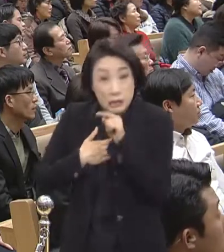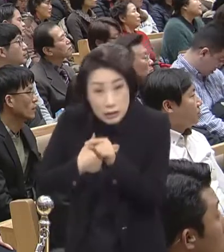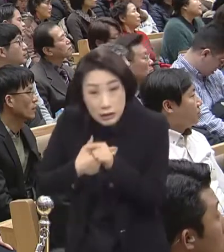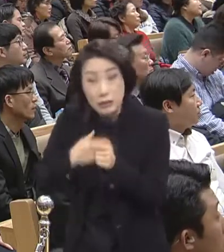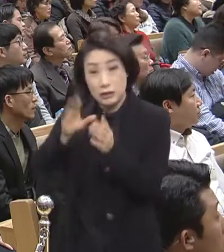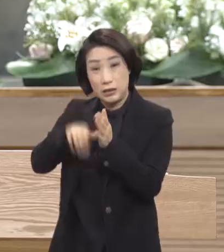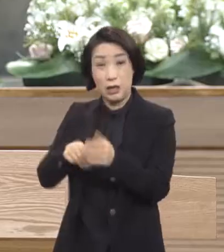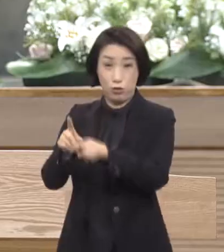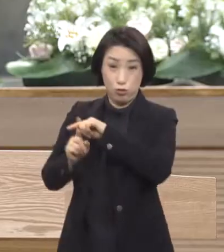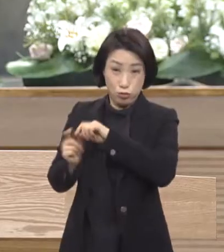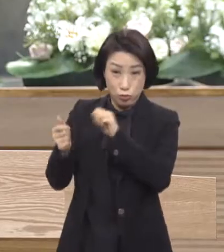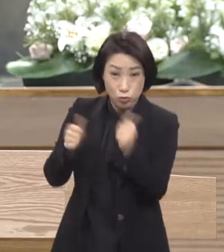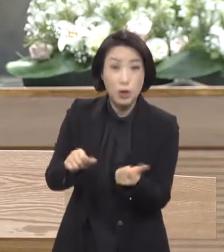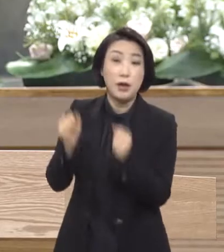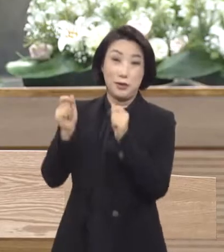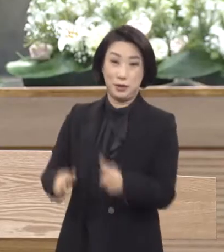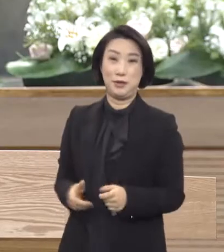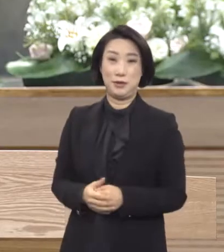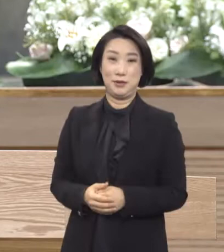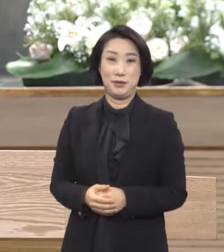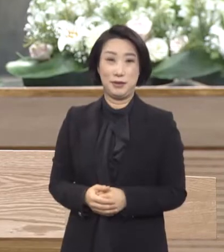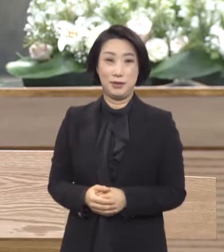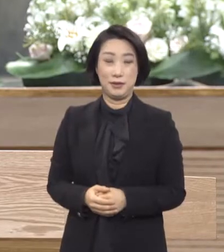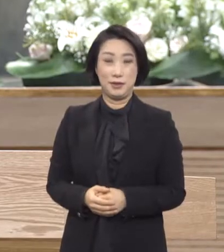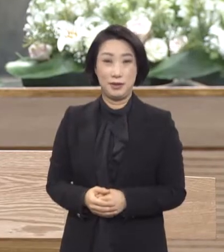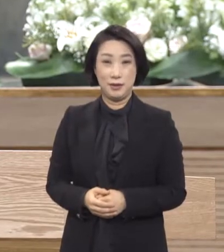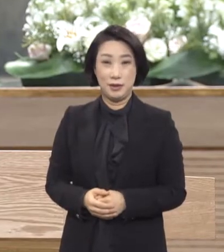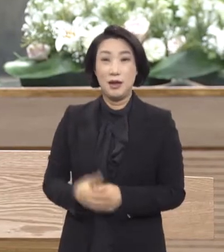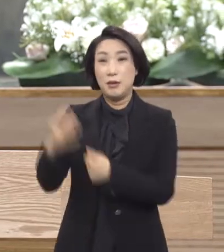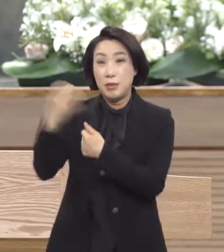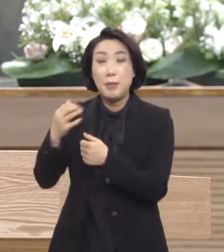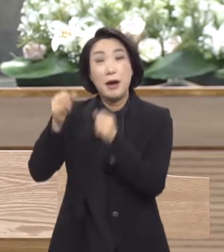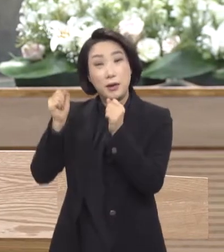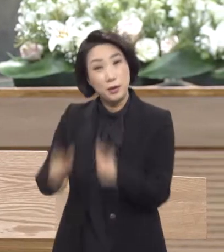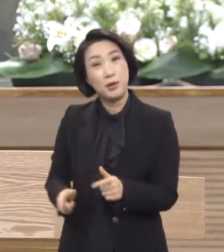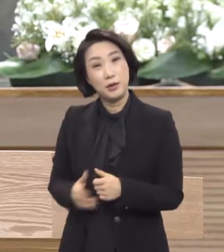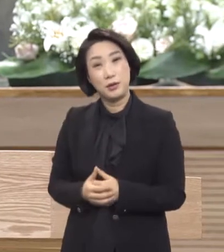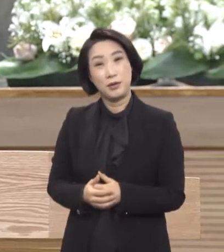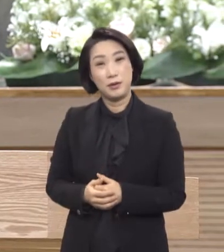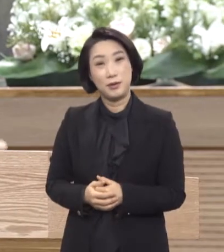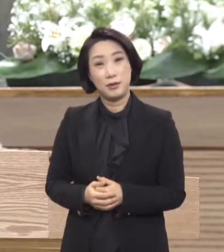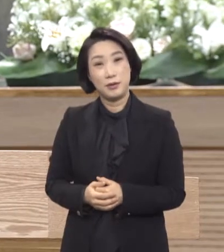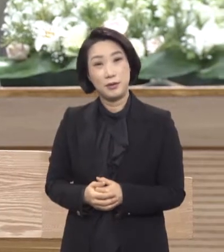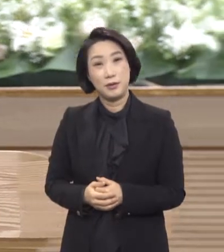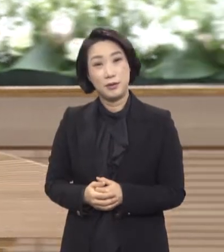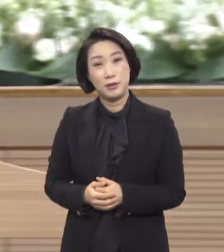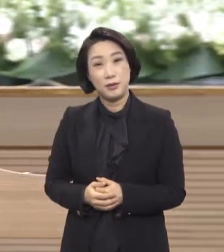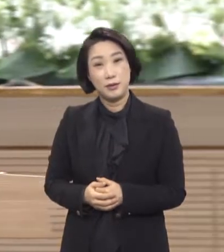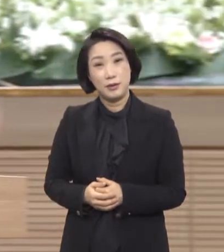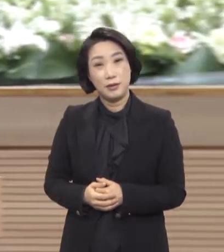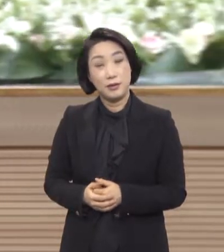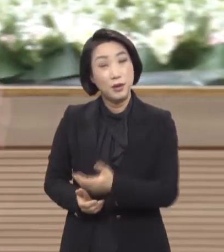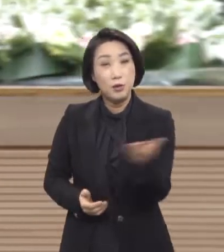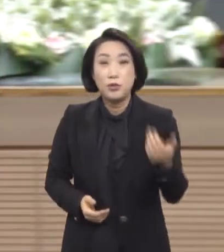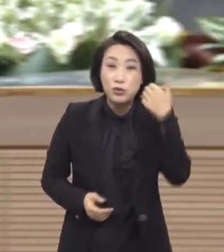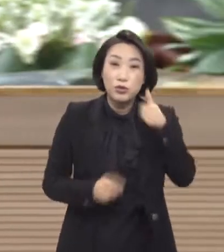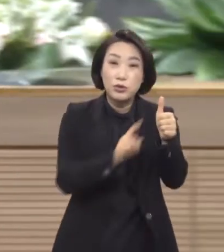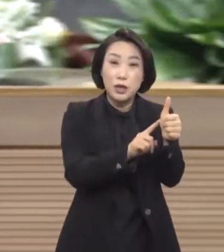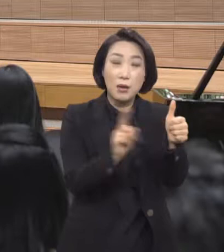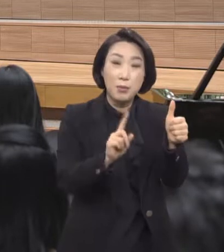이럴 때 순교의 기회가 오고 핍박의 기회도 오는 거예요. 어떤